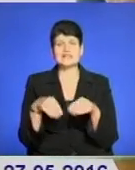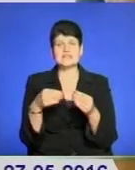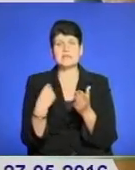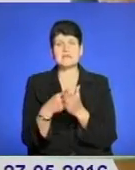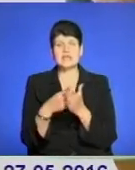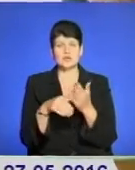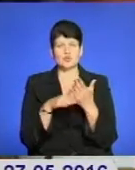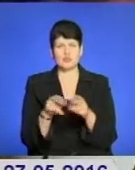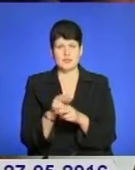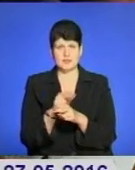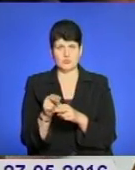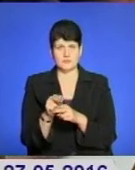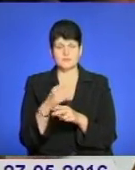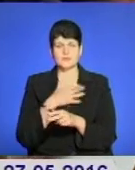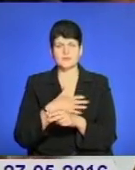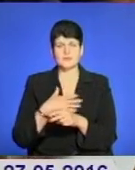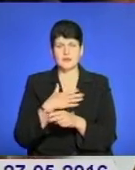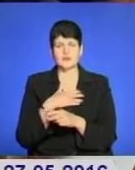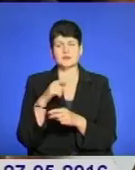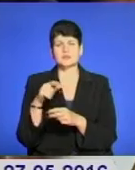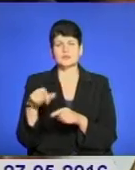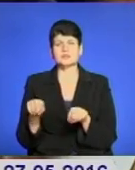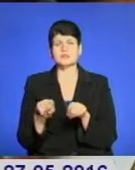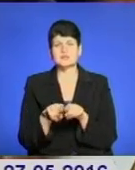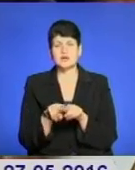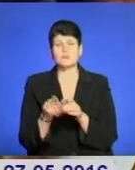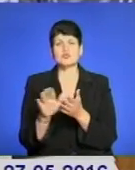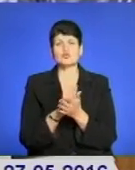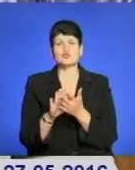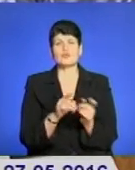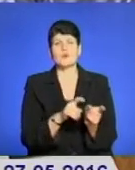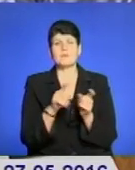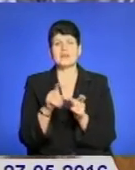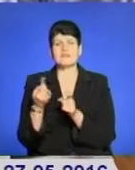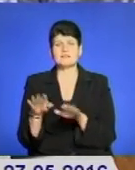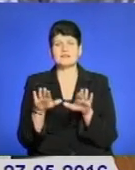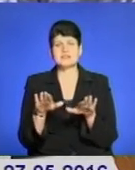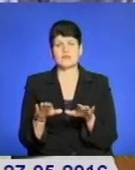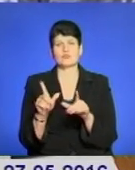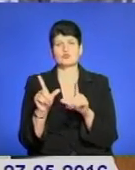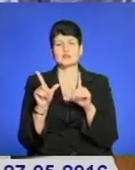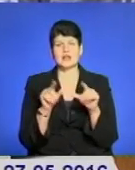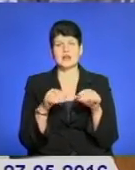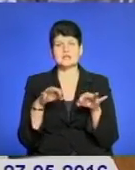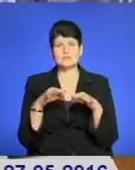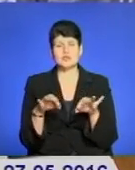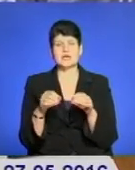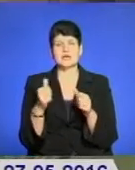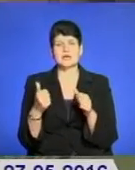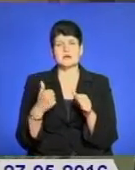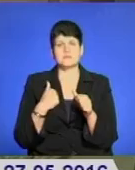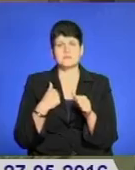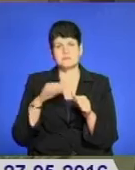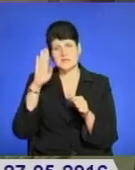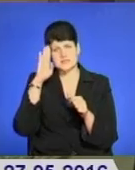допомоги на лікування. Хвилювали бучачан також питання безкоштовного перевезення у місцевому транспорті бійців АТО та ремонт доріг. У